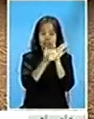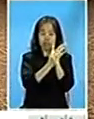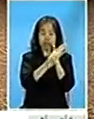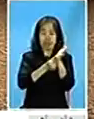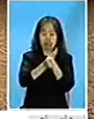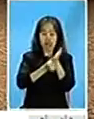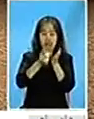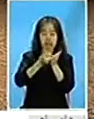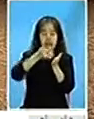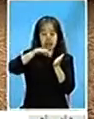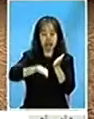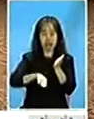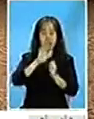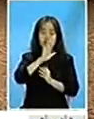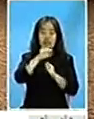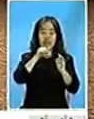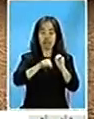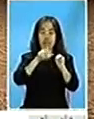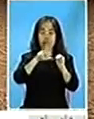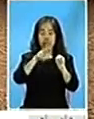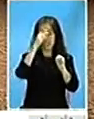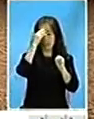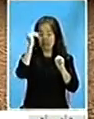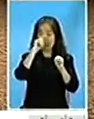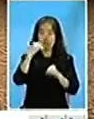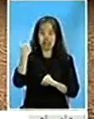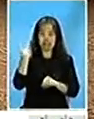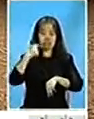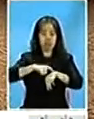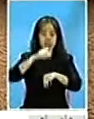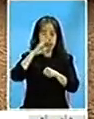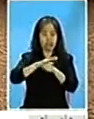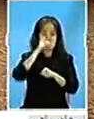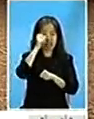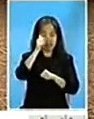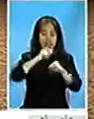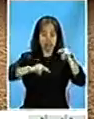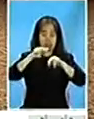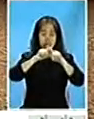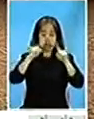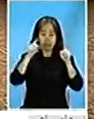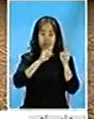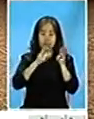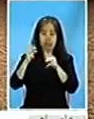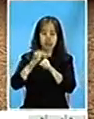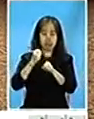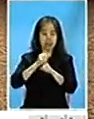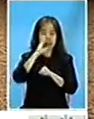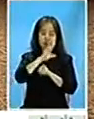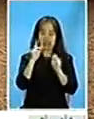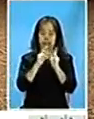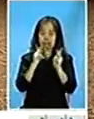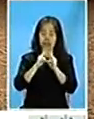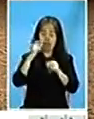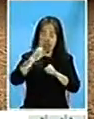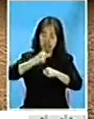าณในมาตราที่3นี้นะคะก็เพราะว่าแม้จะมีเวลาพอสมควรแต่การทำงานของกรรมาธิการนั้นเป็นไปได้ยากเป็นอย่